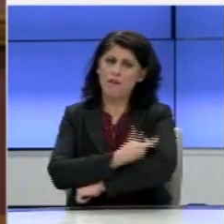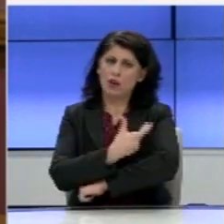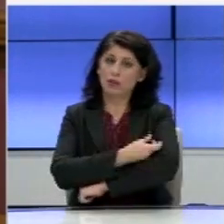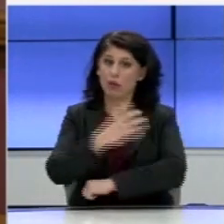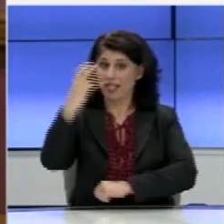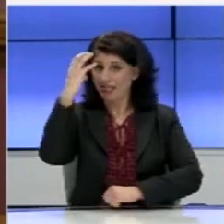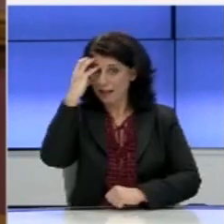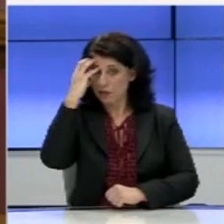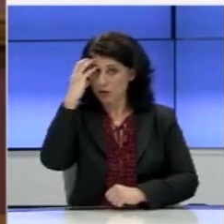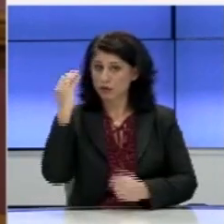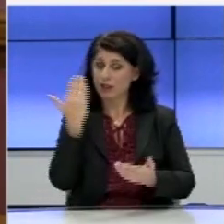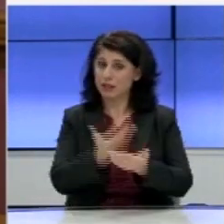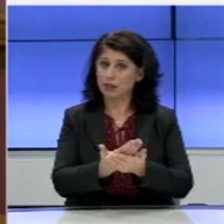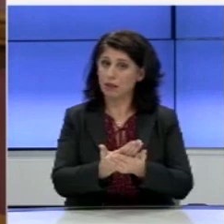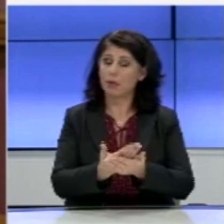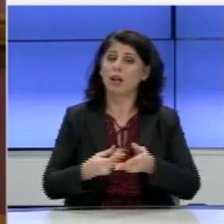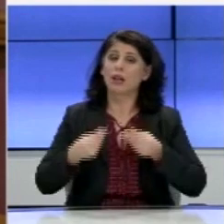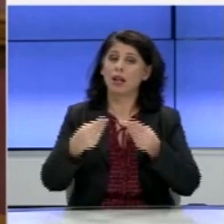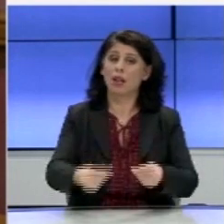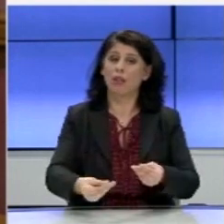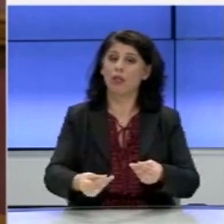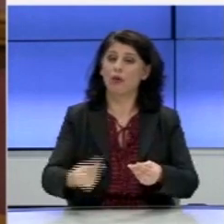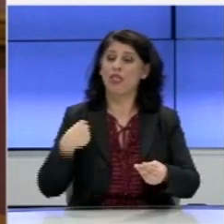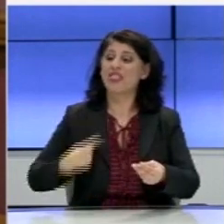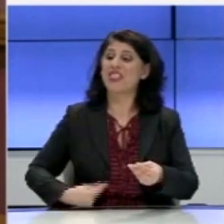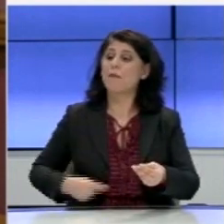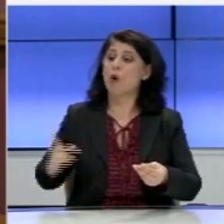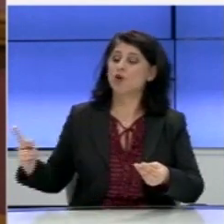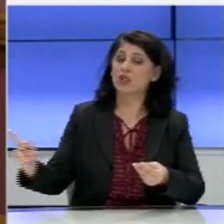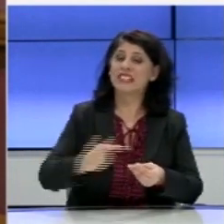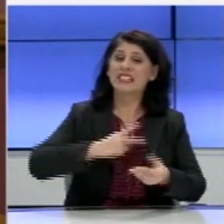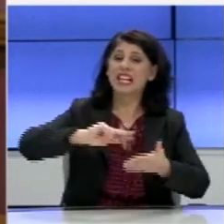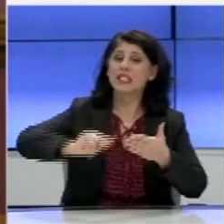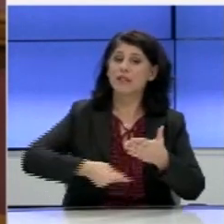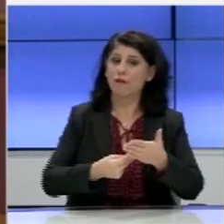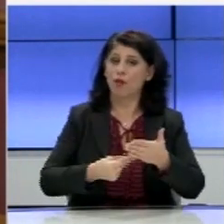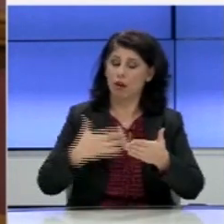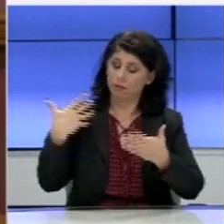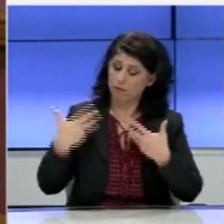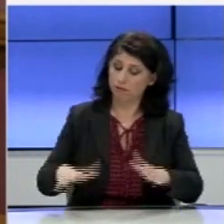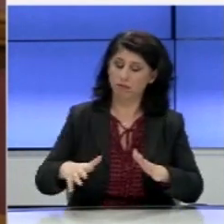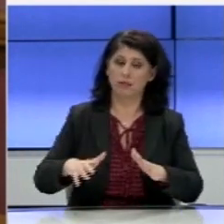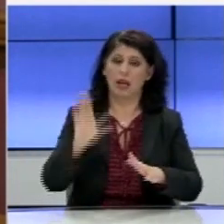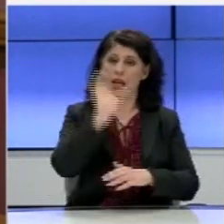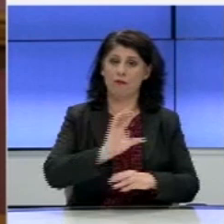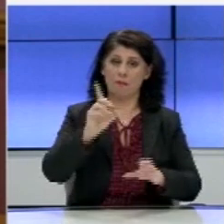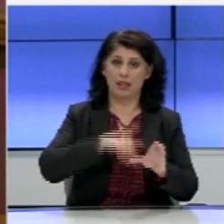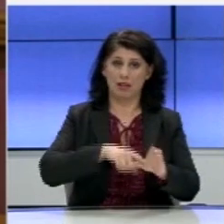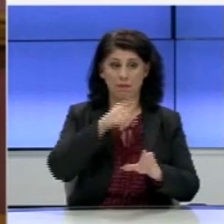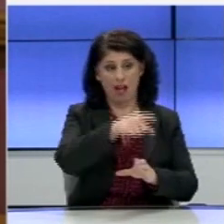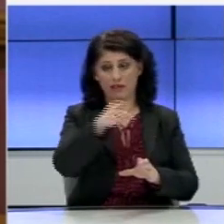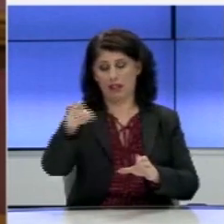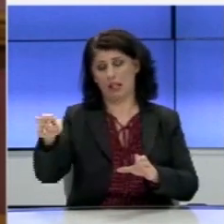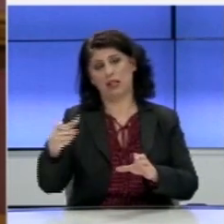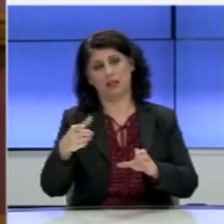Θυμίζουμε πως ζητήσαμε και ζητάμε να δοθούν στη δημοσιότητα τα συμβόλαια που έχει υπογράψει η Ευρωπαϊκή Ένωση με τις συγκεκριμένες